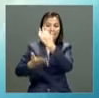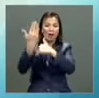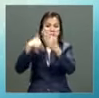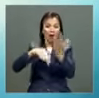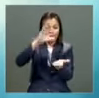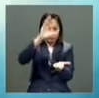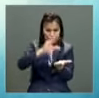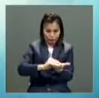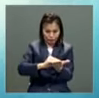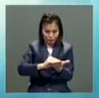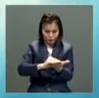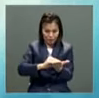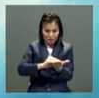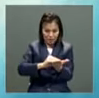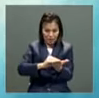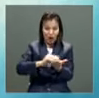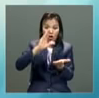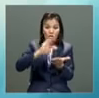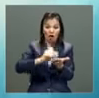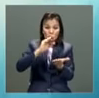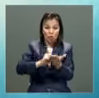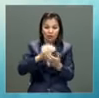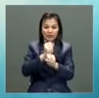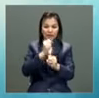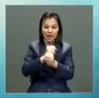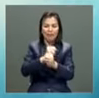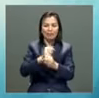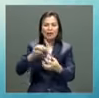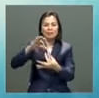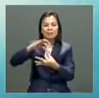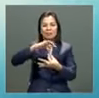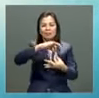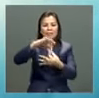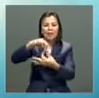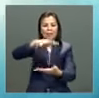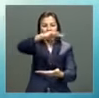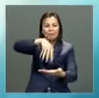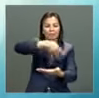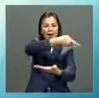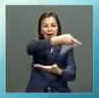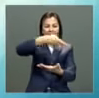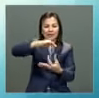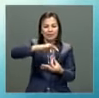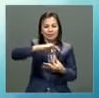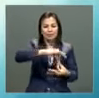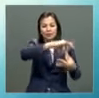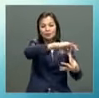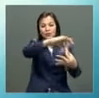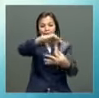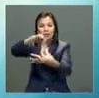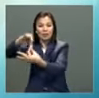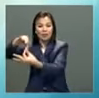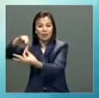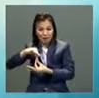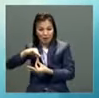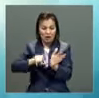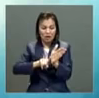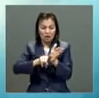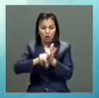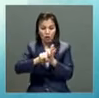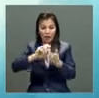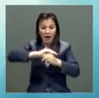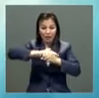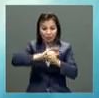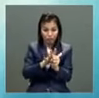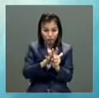อนะครับแล้วก็เผยแพร่ข้อมูลนี้ทำเป็นแผนที่เลยครับแล้วก็เรียกว่าโคโรนาแมปไซต์นะครับพร้อม